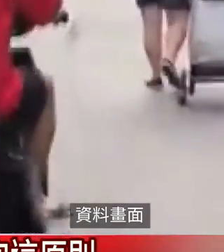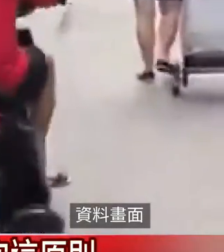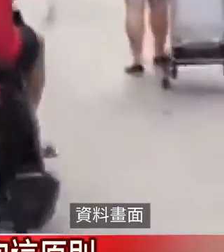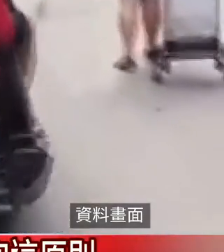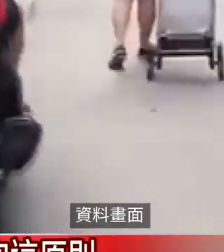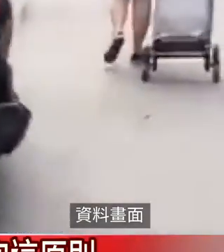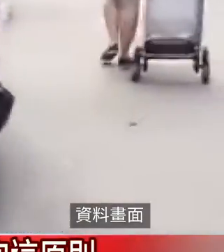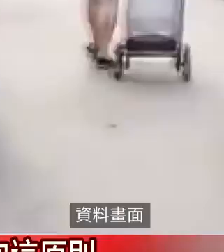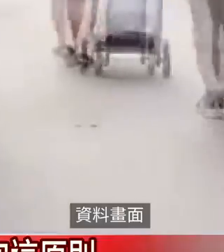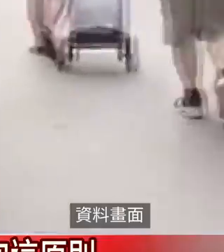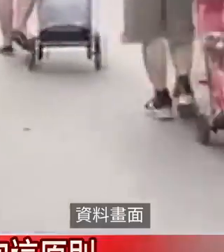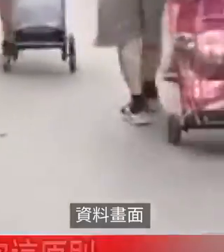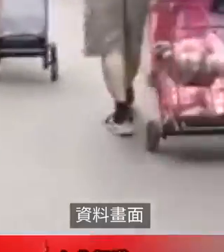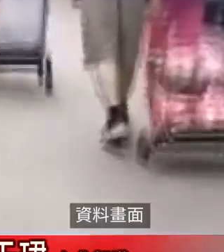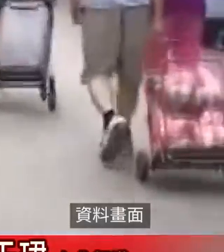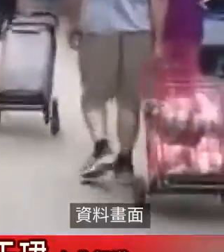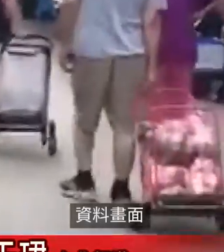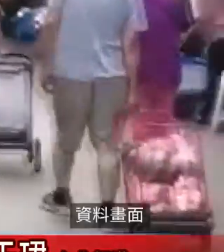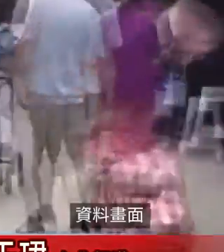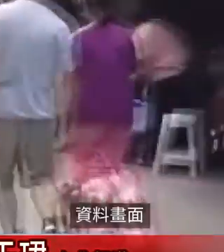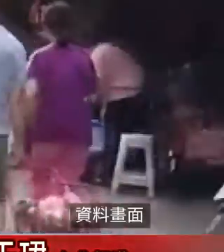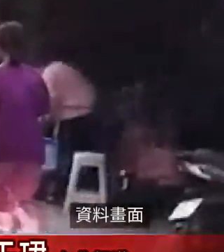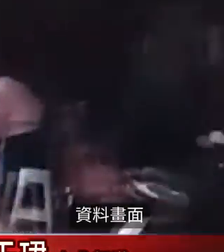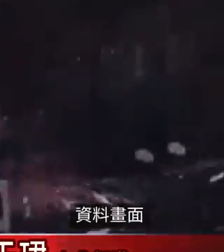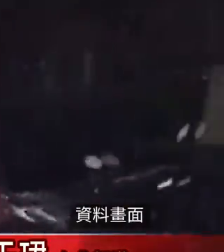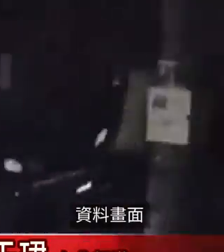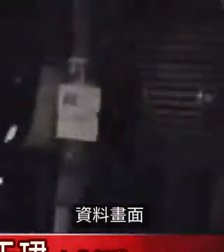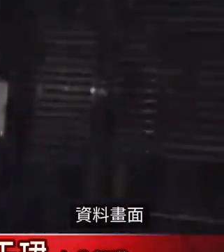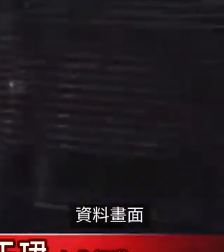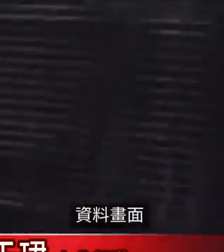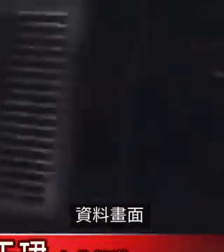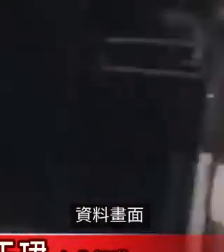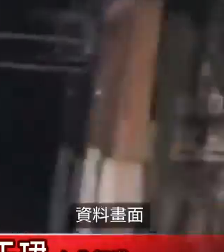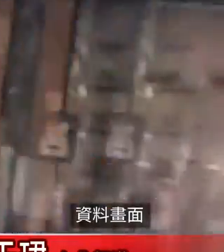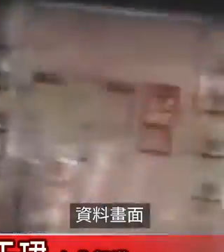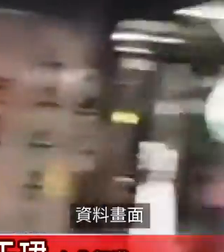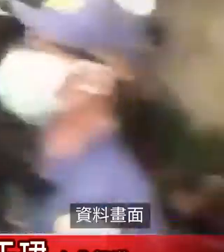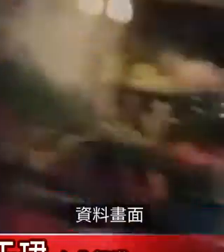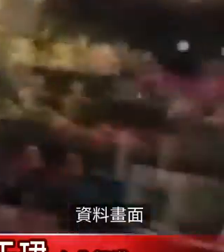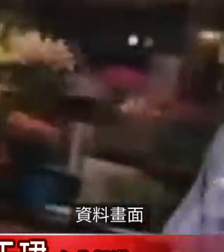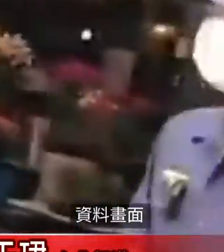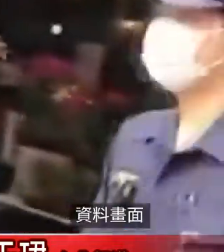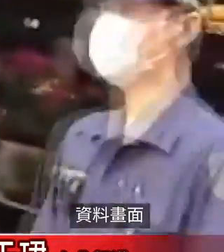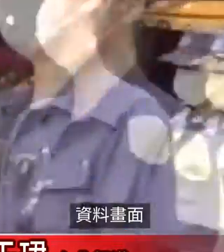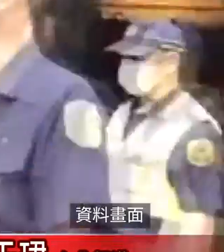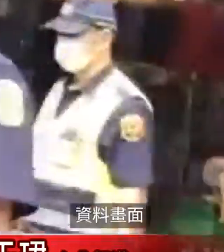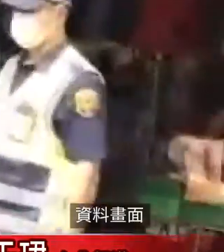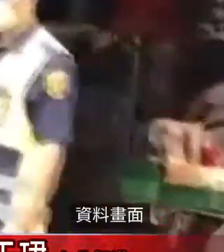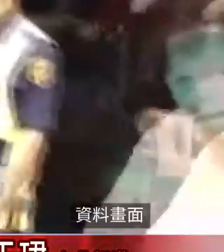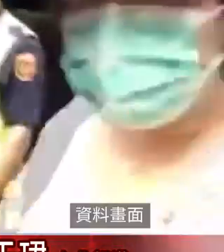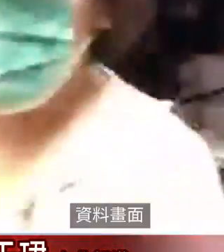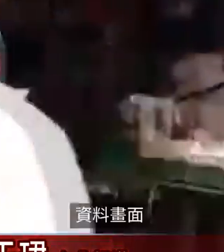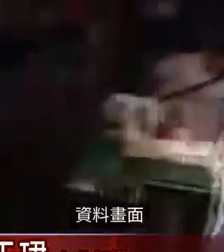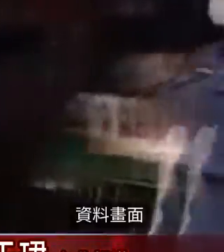要有新的方式管理。记者翁永俊台北报道。赶快打电话通知他们去做快筛。